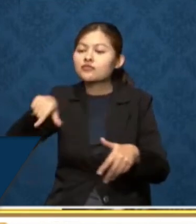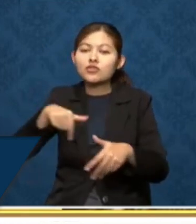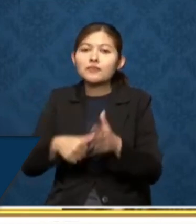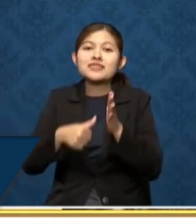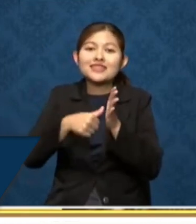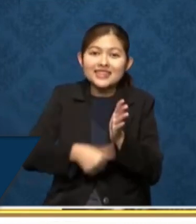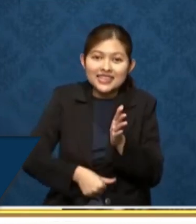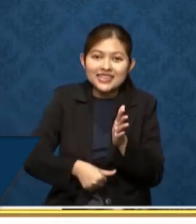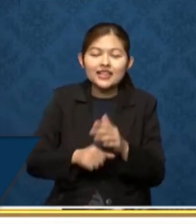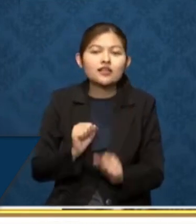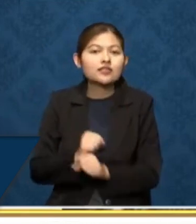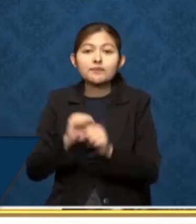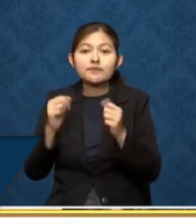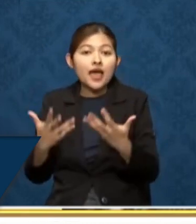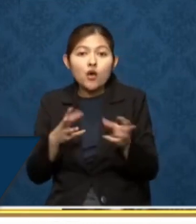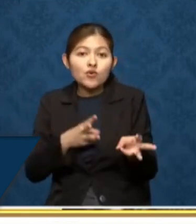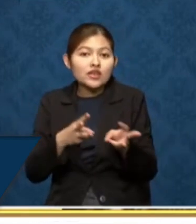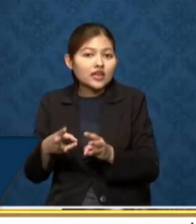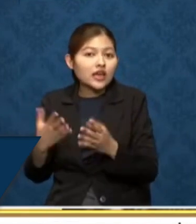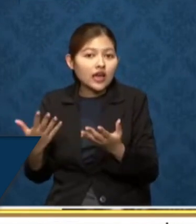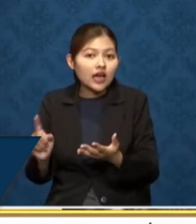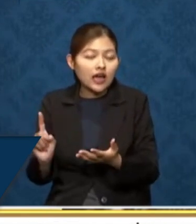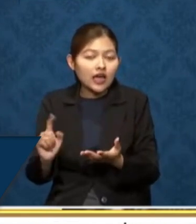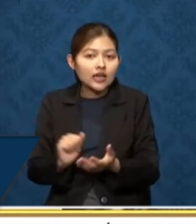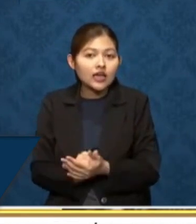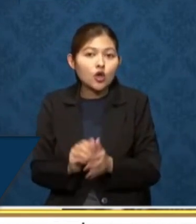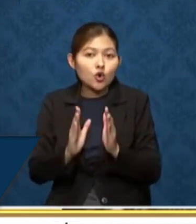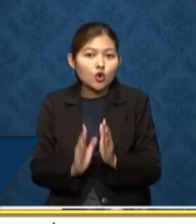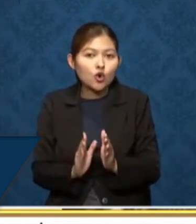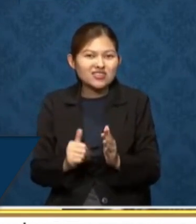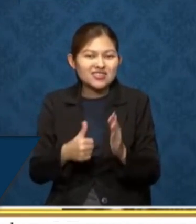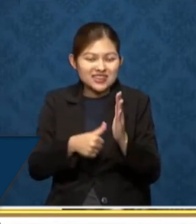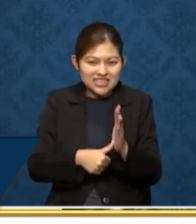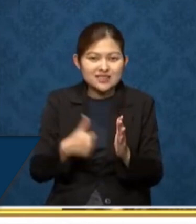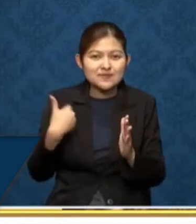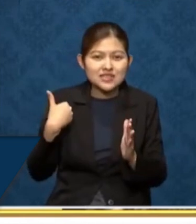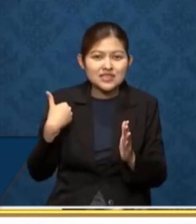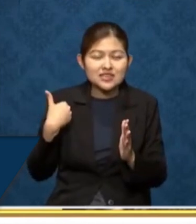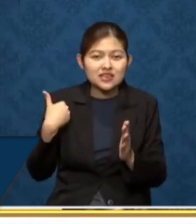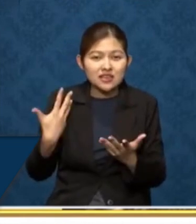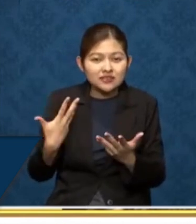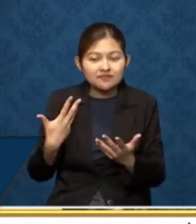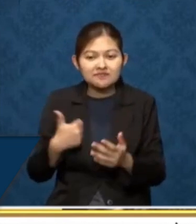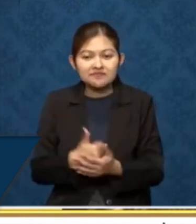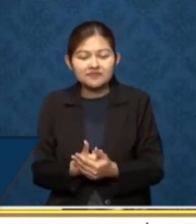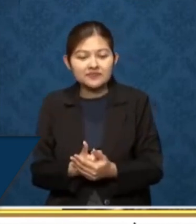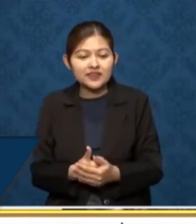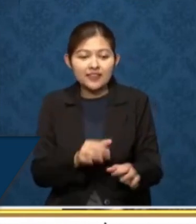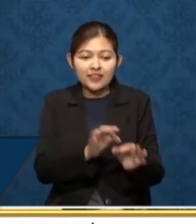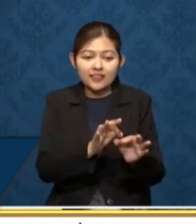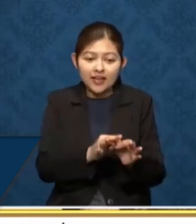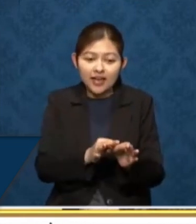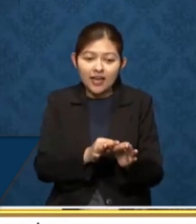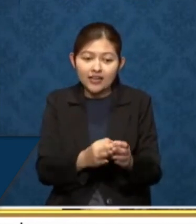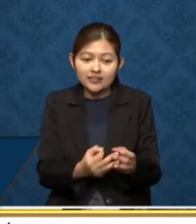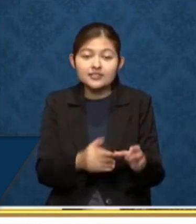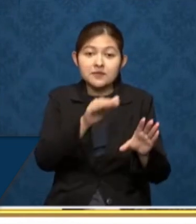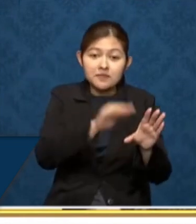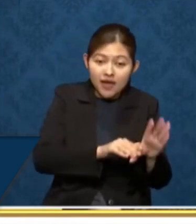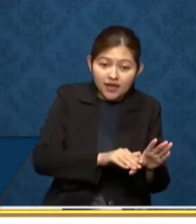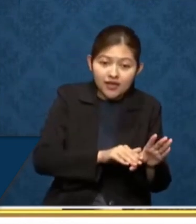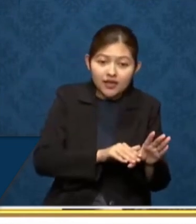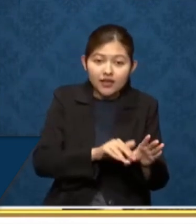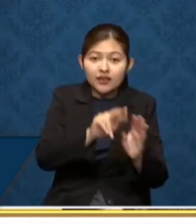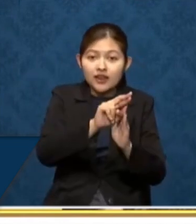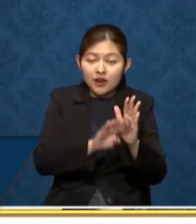แต่ว่าเราจะทำอย่างไรนะคะให้คนที่มีหนี้เหล่านี้เนี่ยเขาเข้าไปเป็นหนี้ได้อย่างถูกต้องอยู่ใน